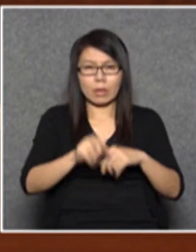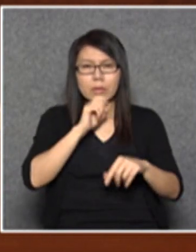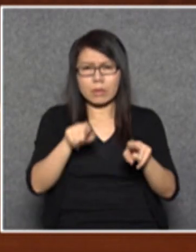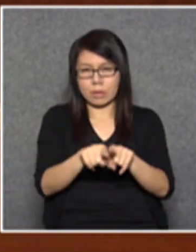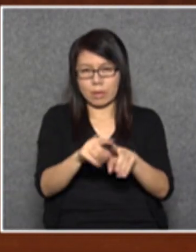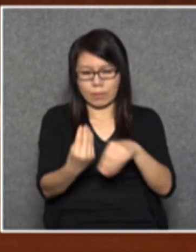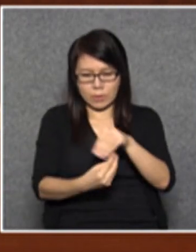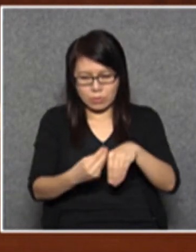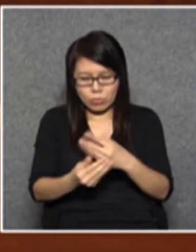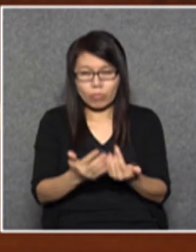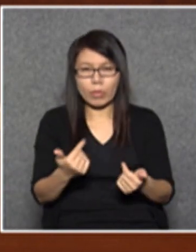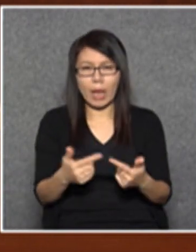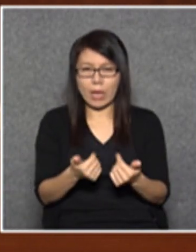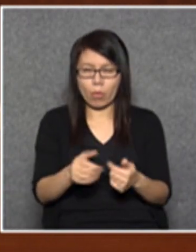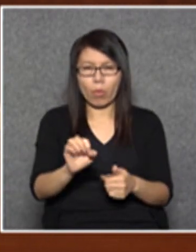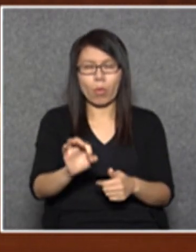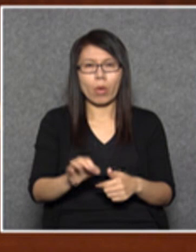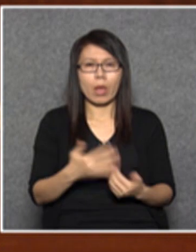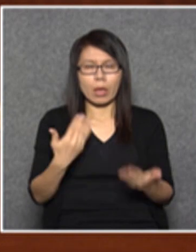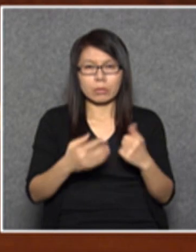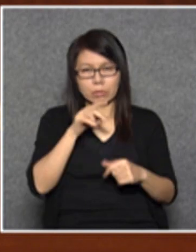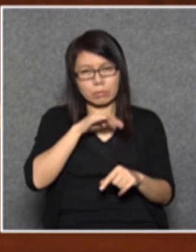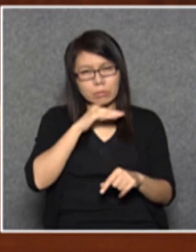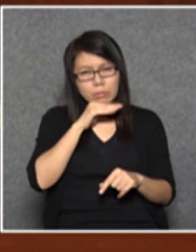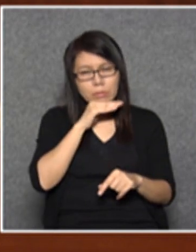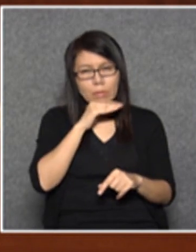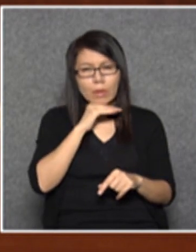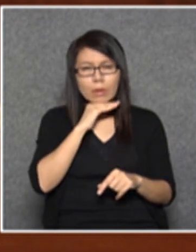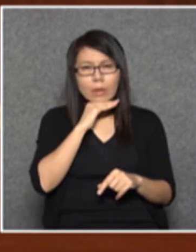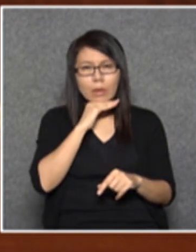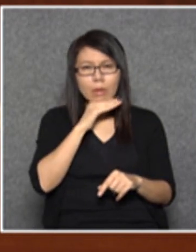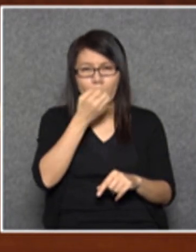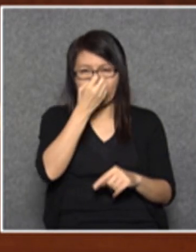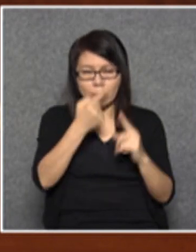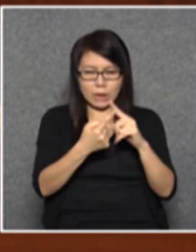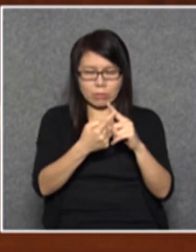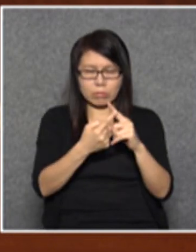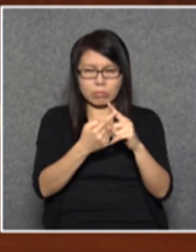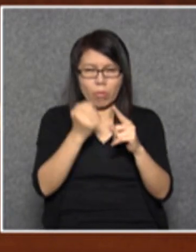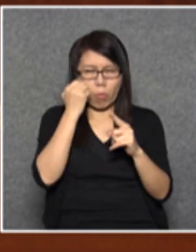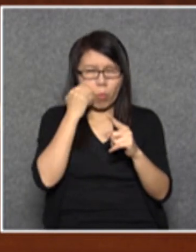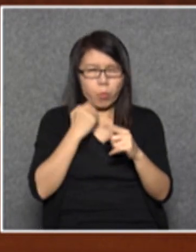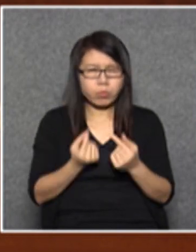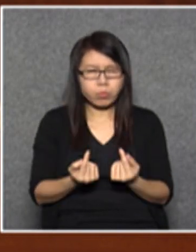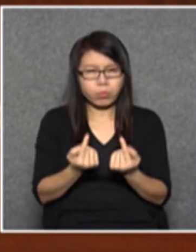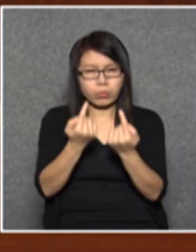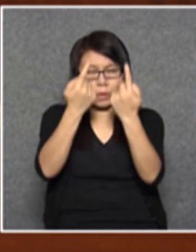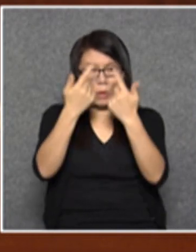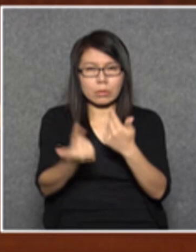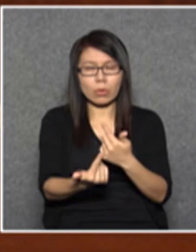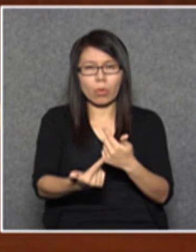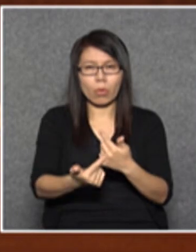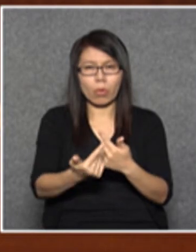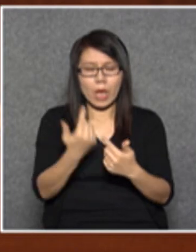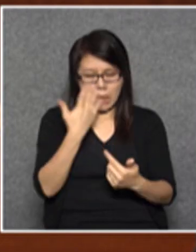源。隨著香港人口老化，亦都隨著大家對健康